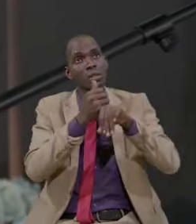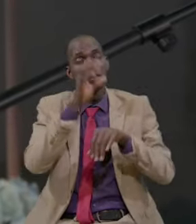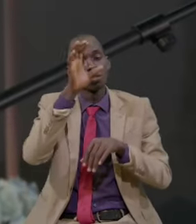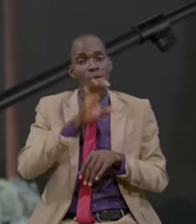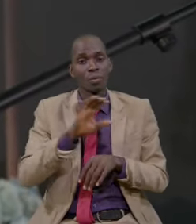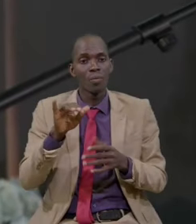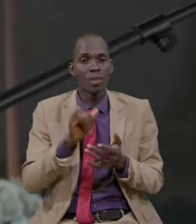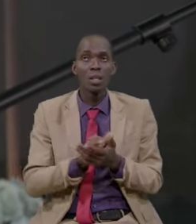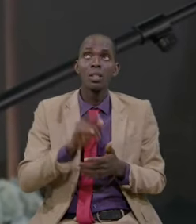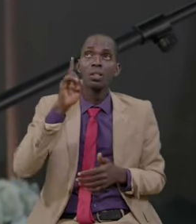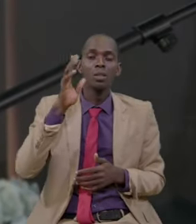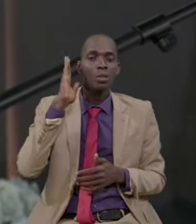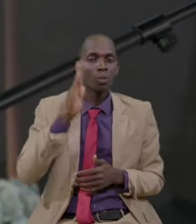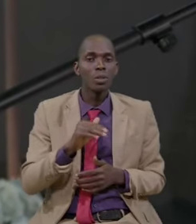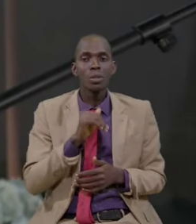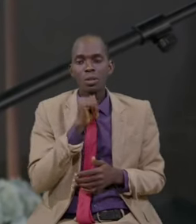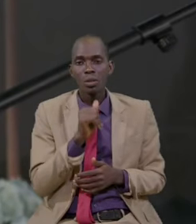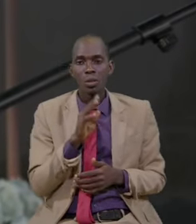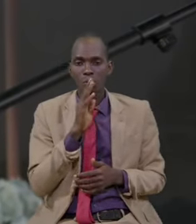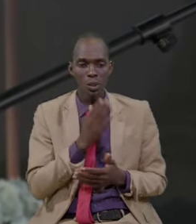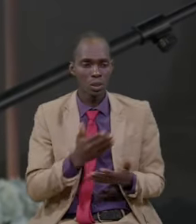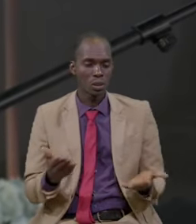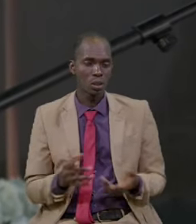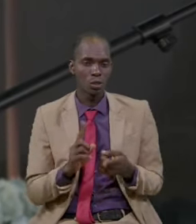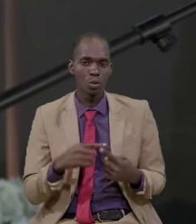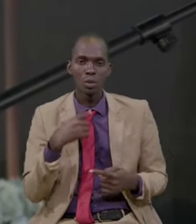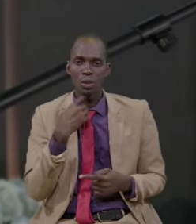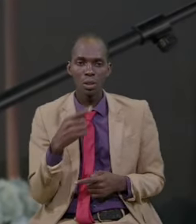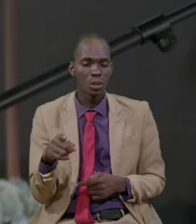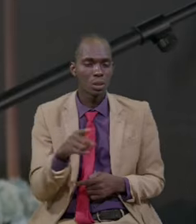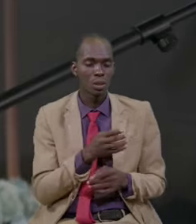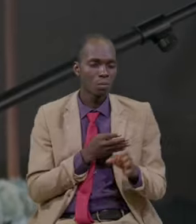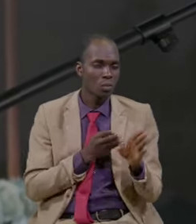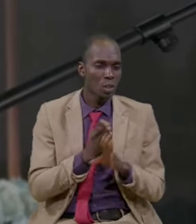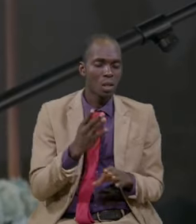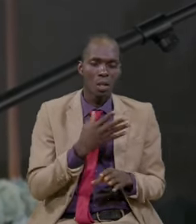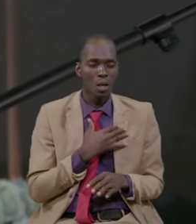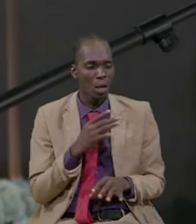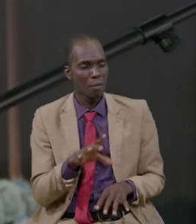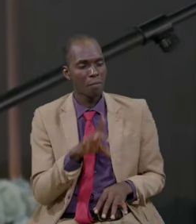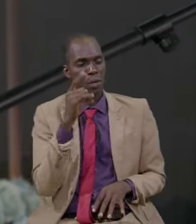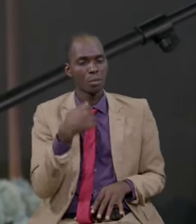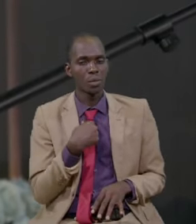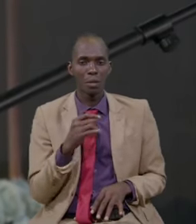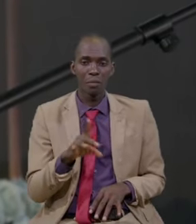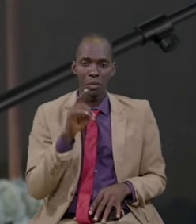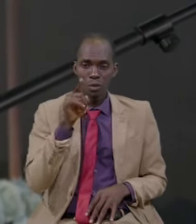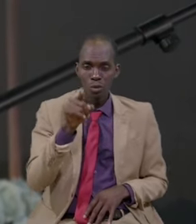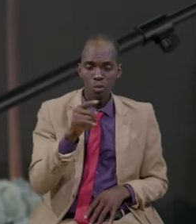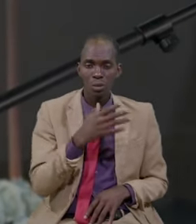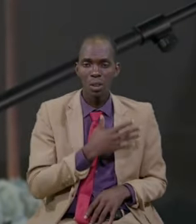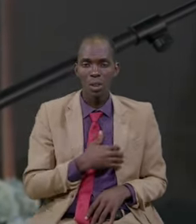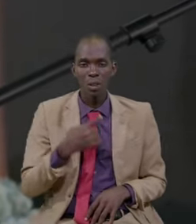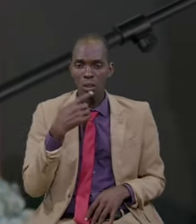pour qu'il ne soit pas là pour leur dire ça directement et qu'il me doit et qu'il te doit pour dire